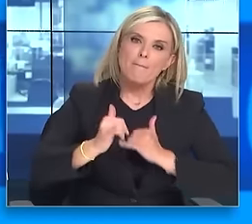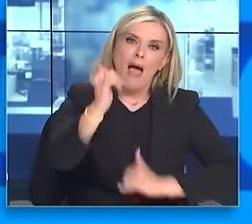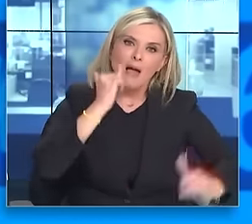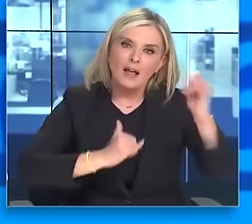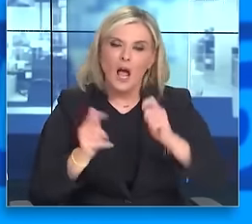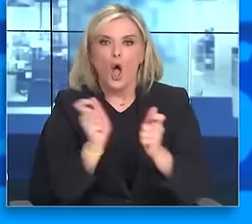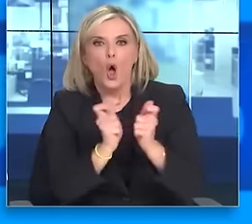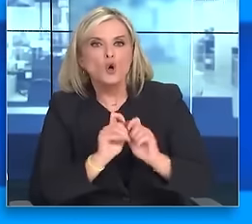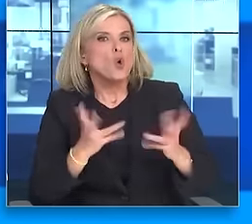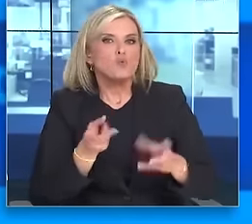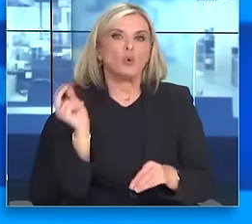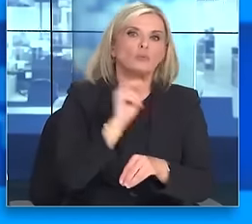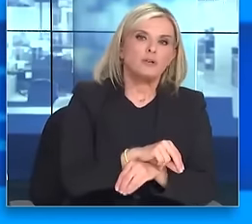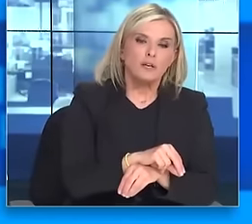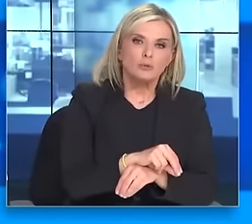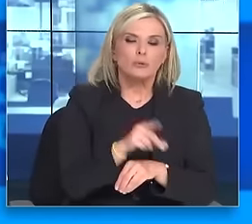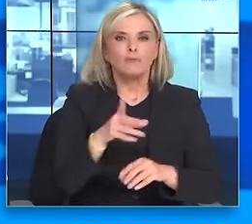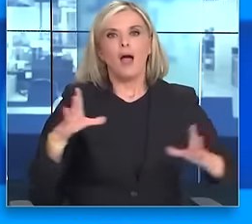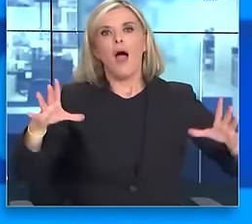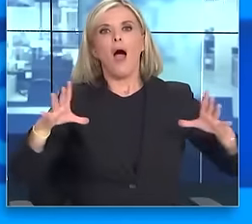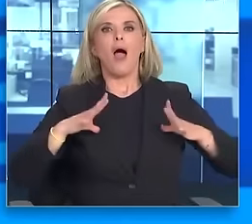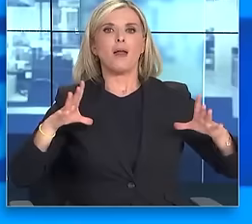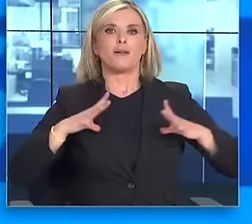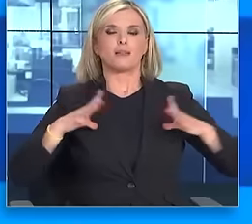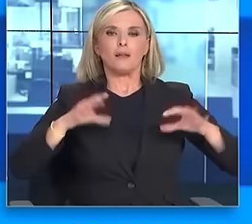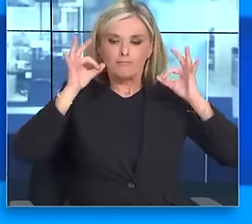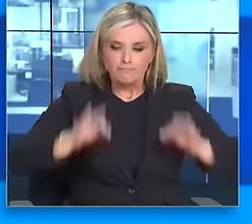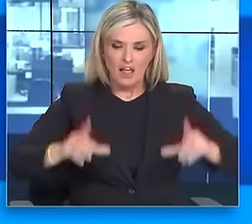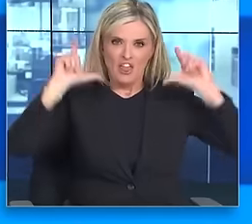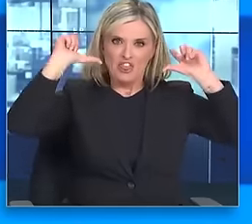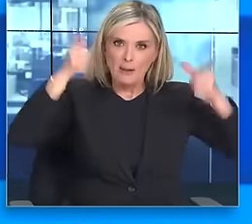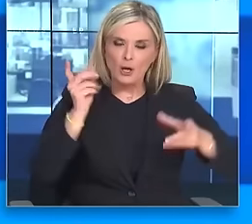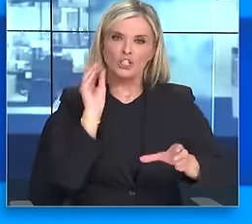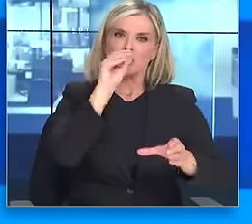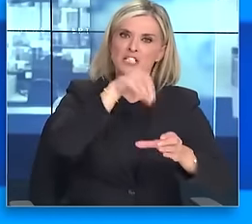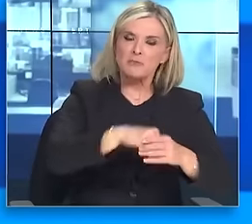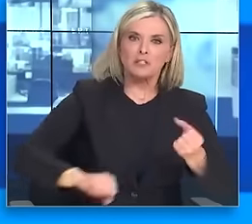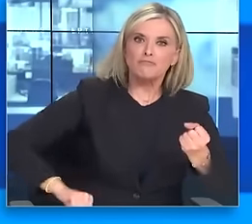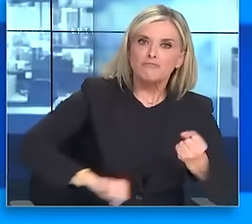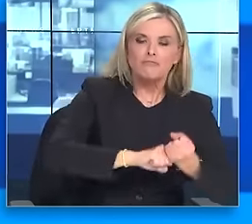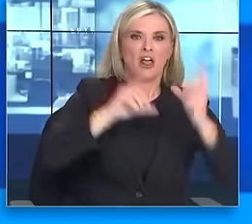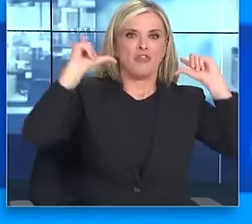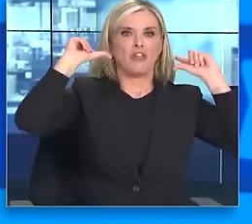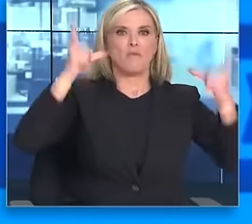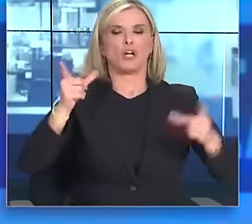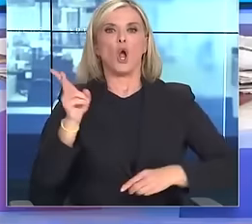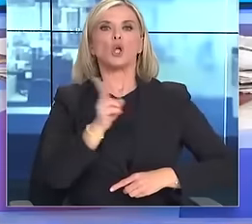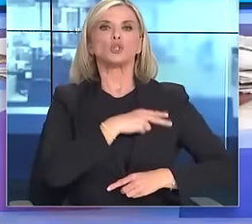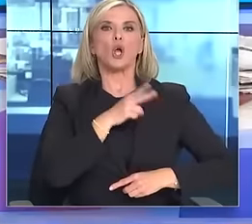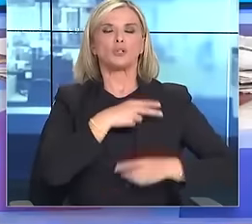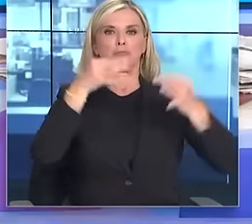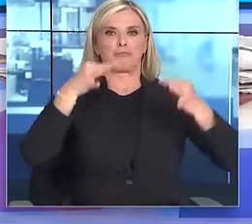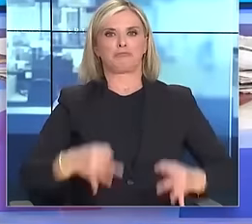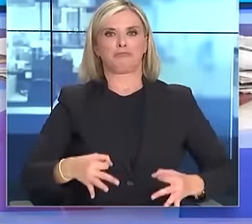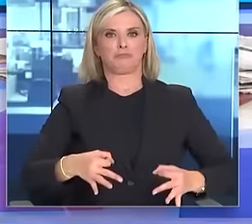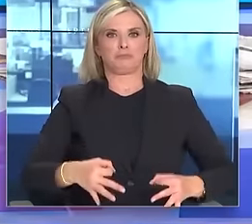της άσκησης του εκλογικού του δικαιώματος. Είναι μια μεγάλη δημοκρατική τομή συμμετοχής και ενίσχυσης τελικά της δημοκρατίας μας, η επιστολική ψήφος. Να σας